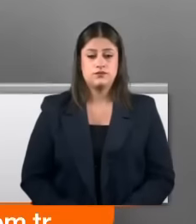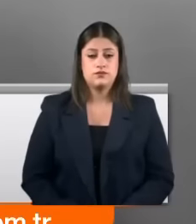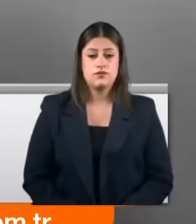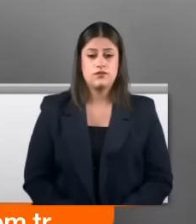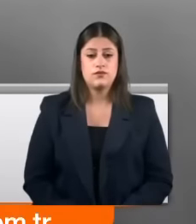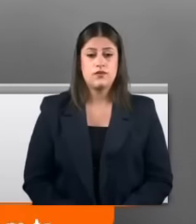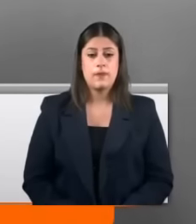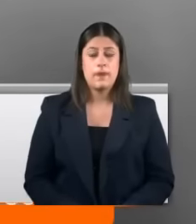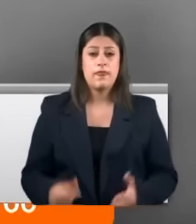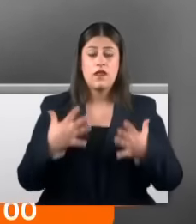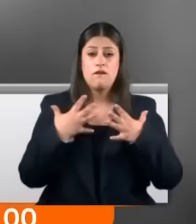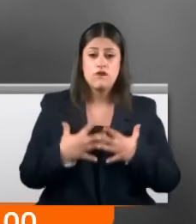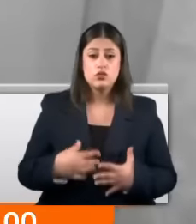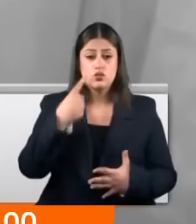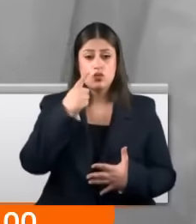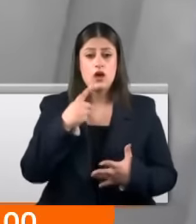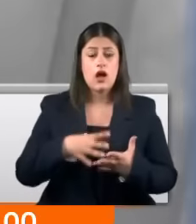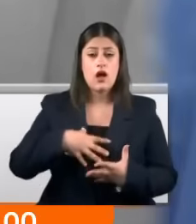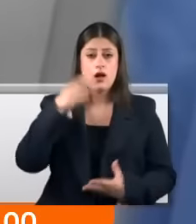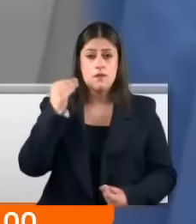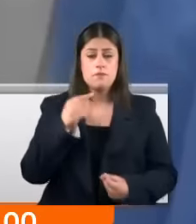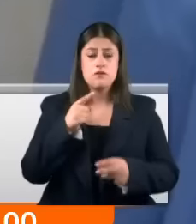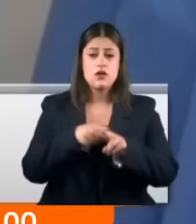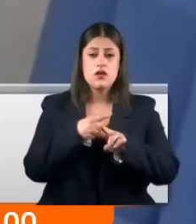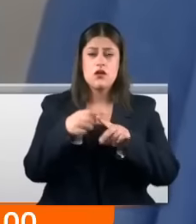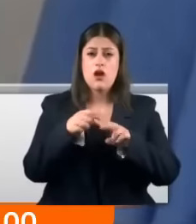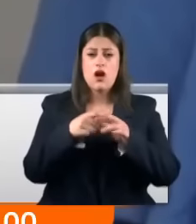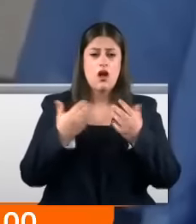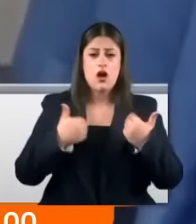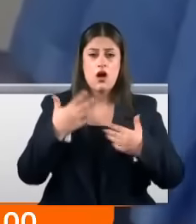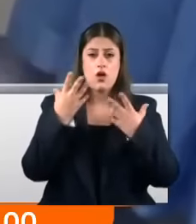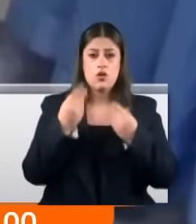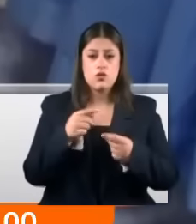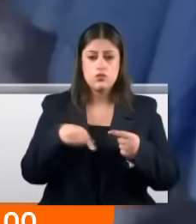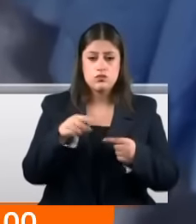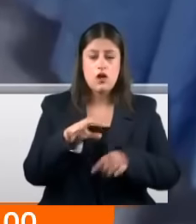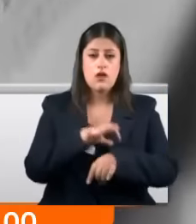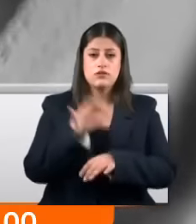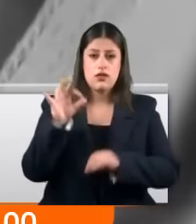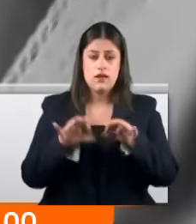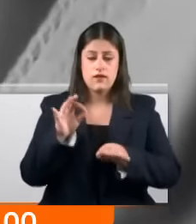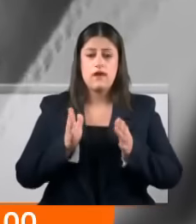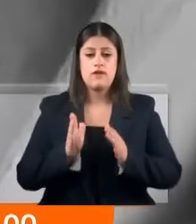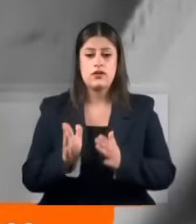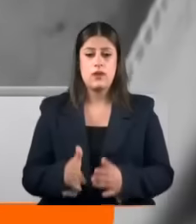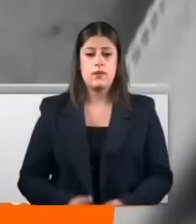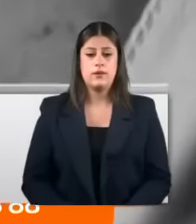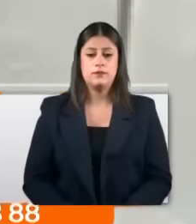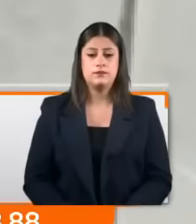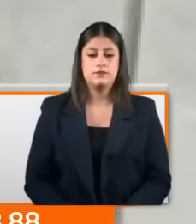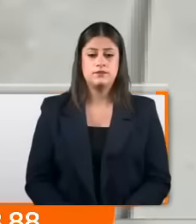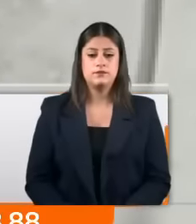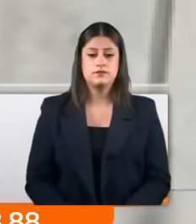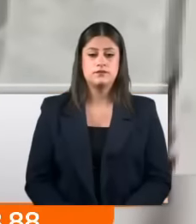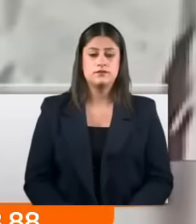ediyor. Vücudunun neredeyse tamamı yara içinde kalan Güneş'in hastanedeki tedavisi sürüyor. Köpek sahibinden davacıyım.